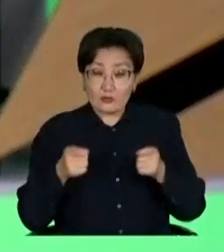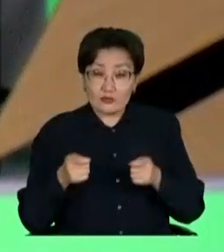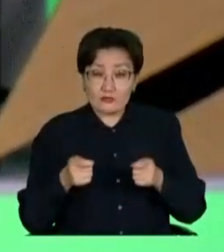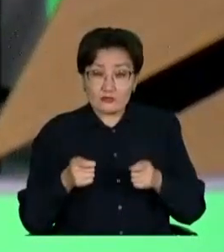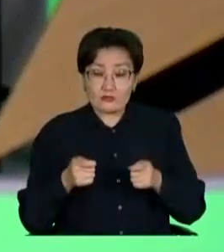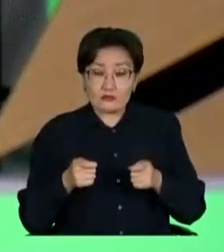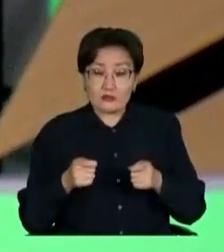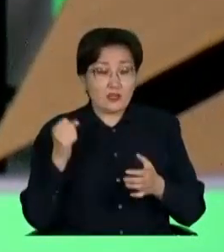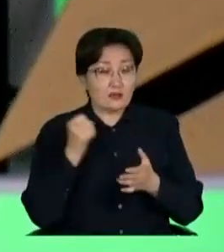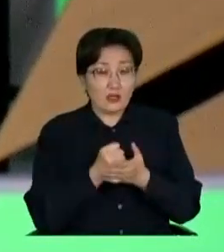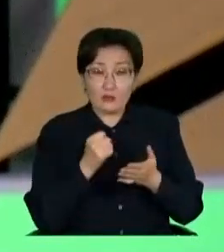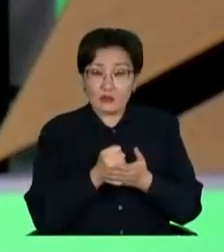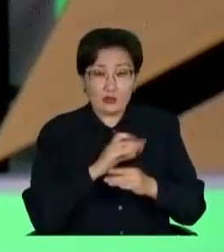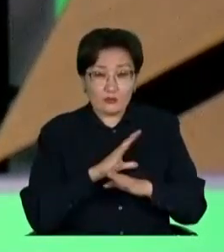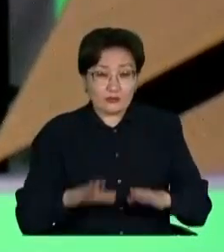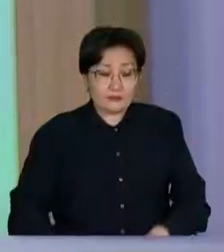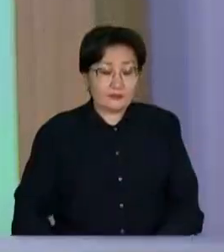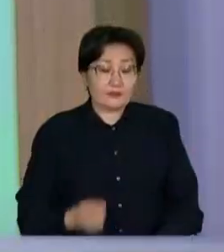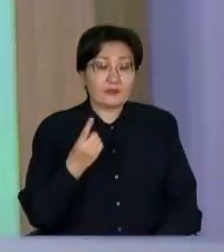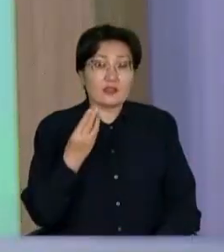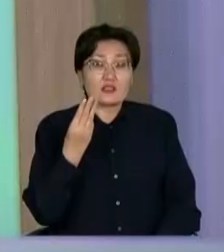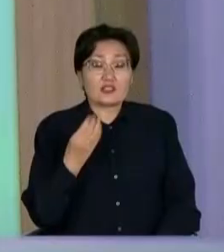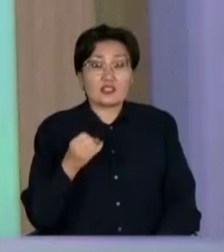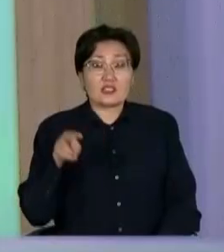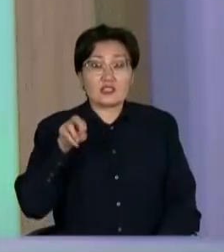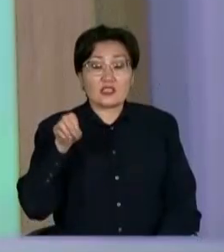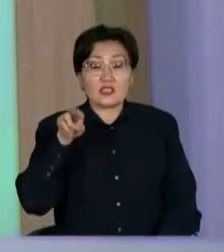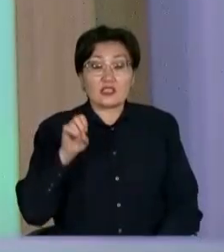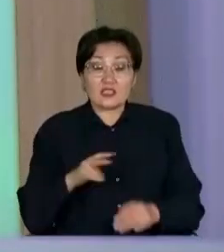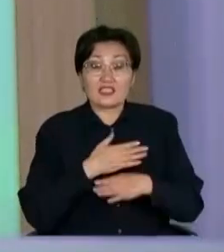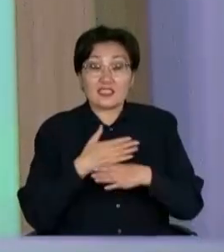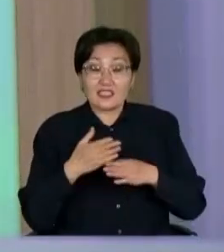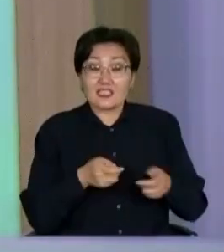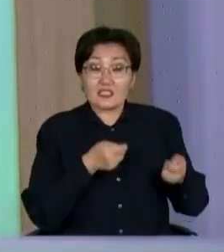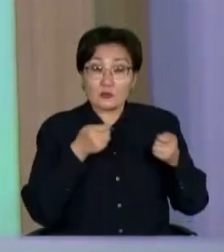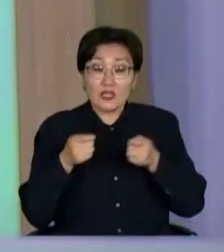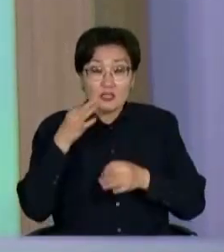табалауға жатпайды ғой енді. Енді ол 1 шілдеден кейін кіргізілген